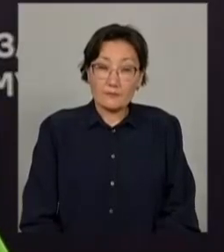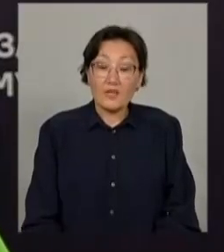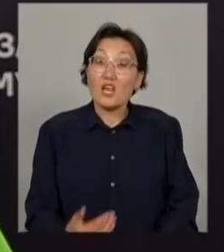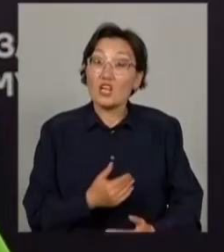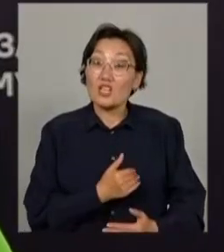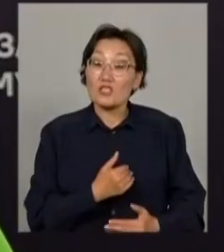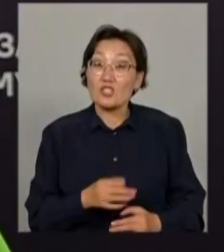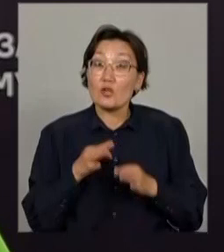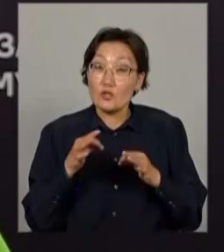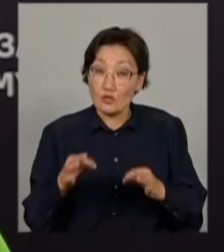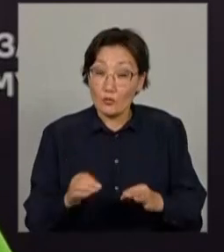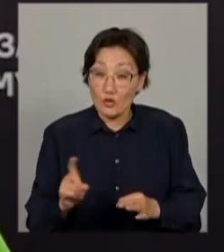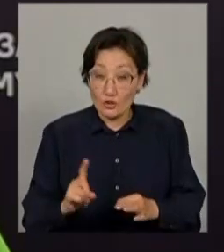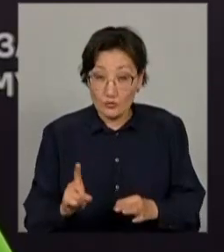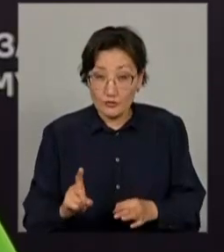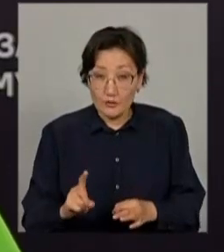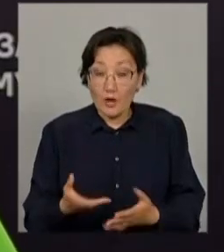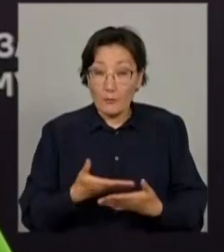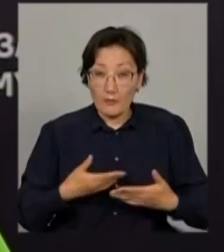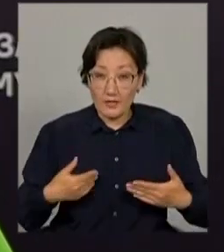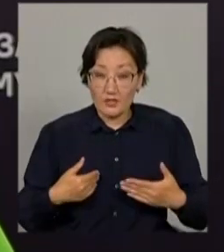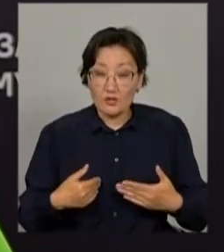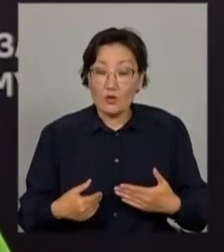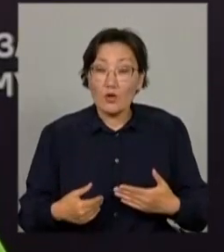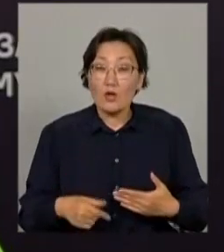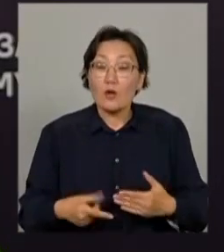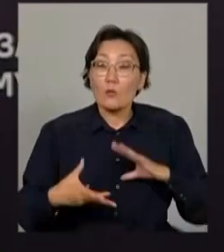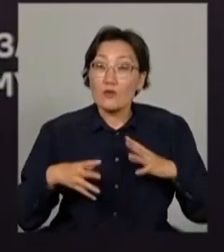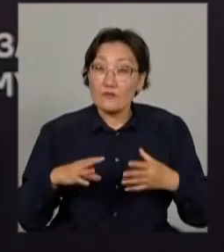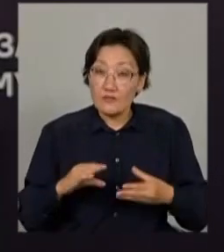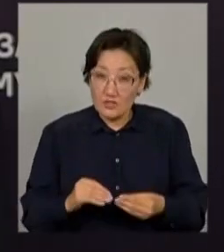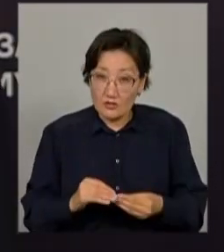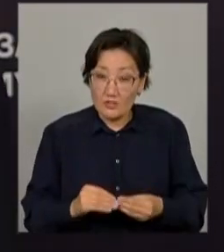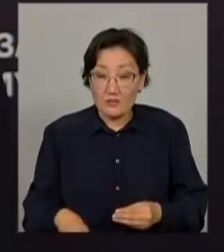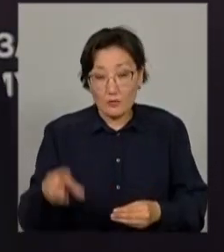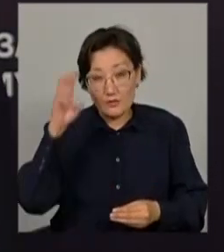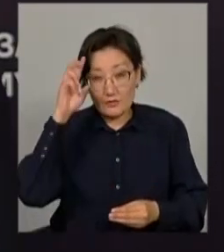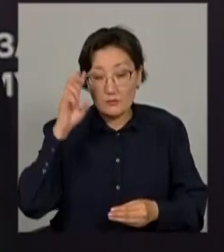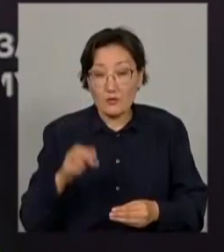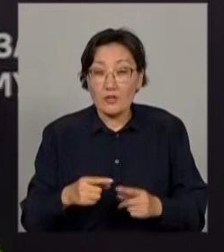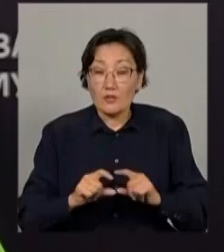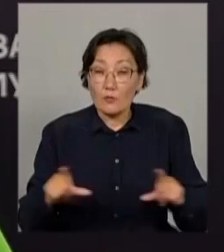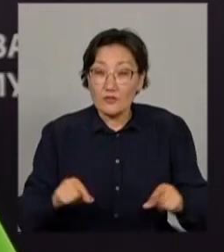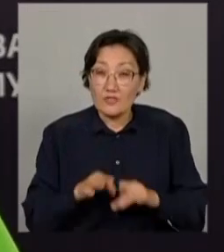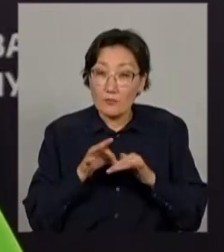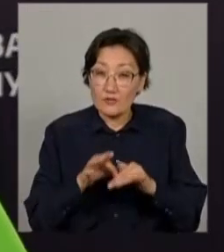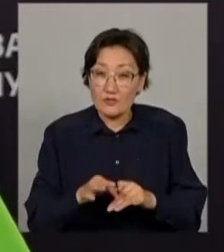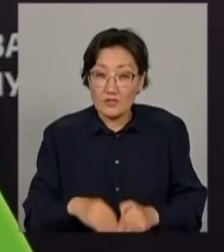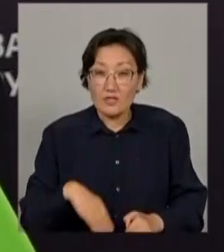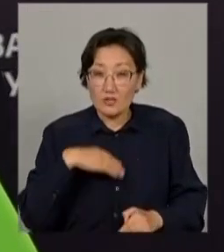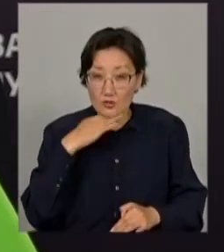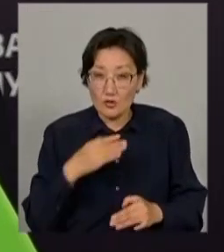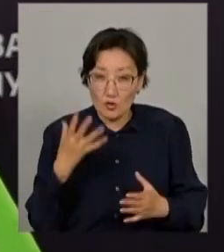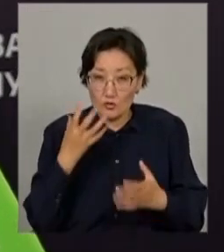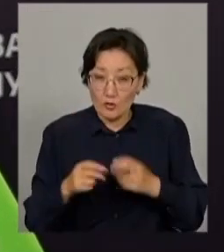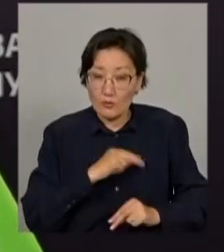Хотелось бы отметить о том, что мы констатируем о том, что в целом государственными органами проводится достаточно серьезная работа